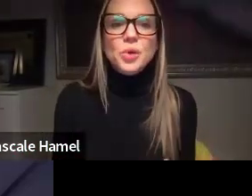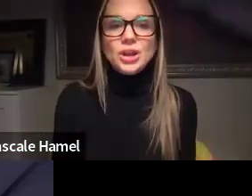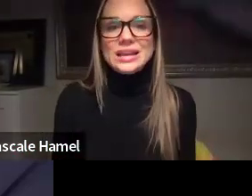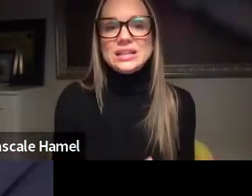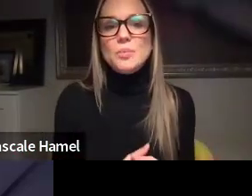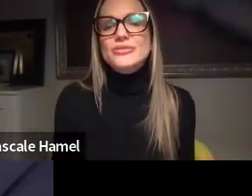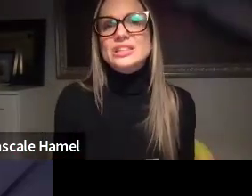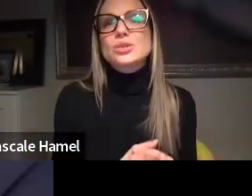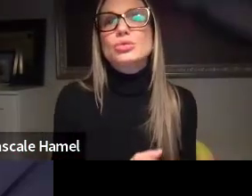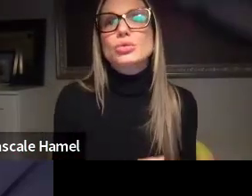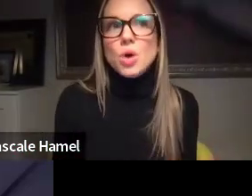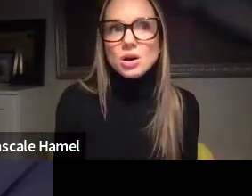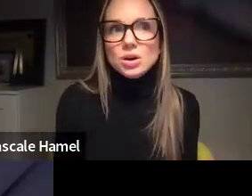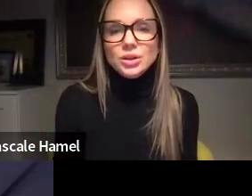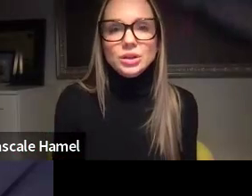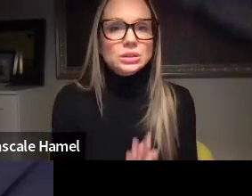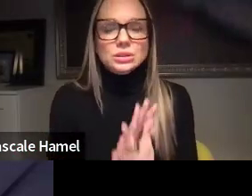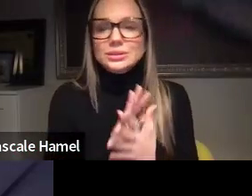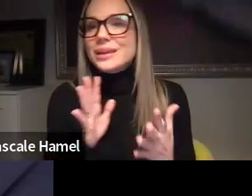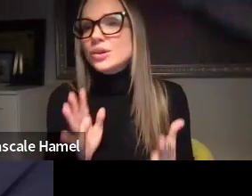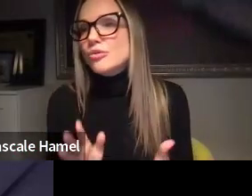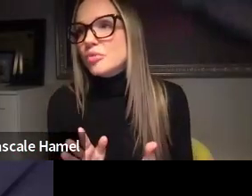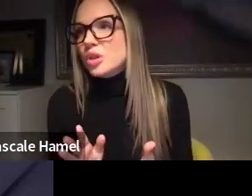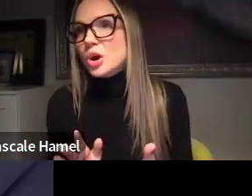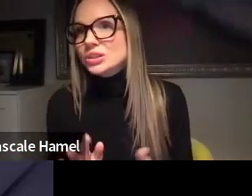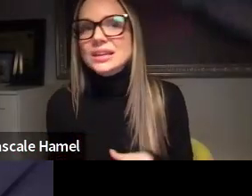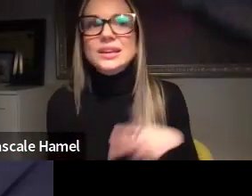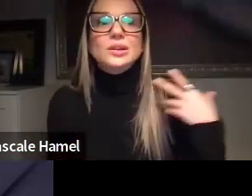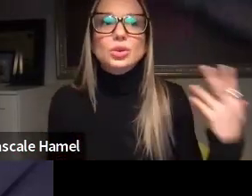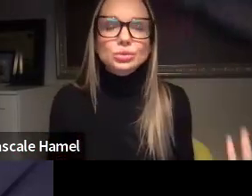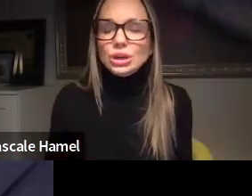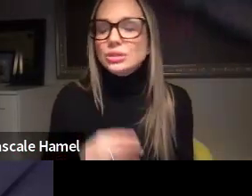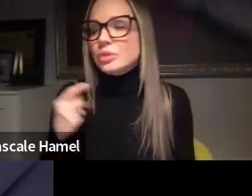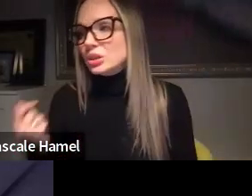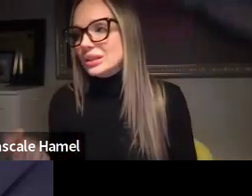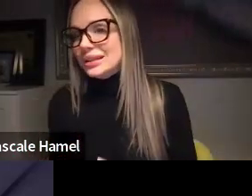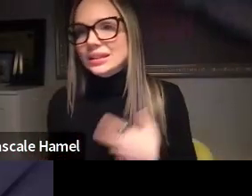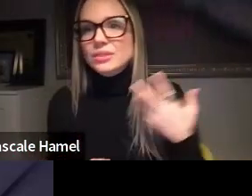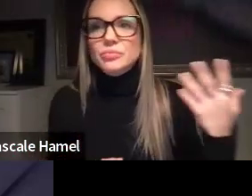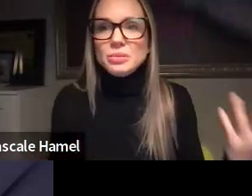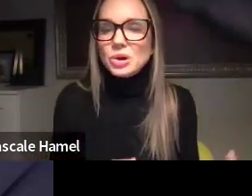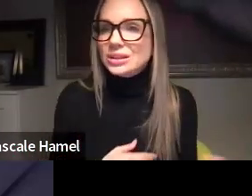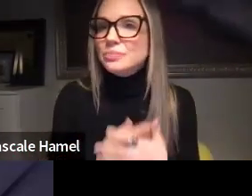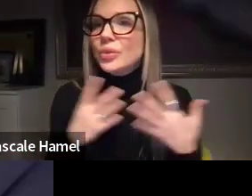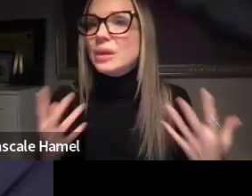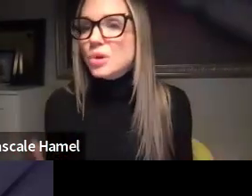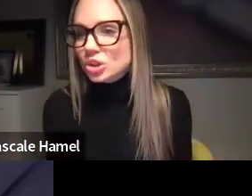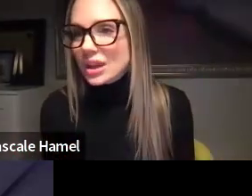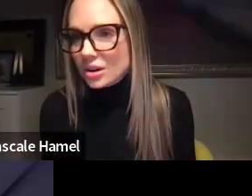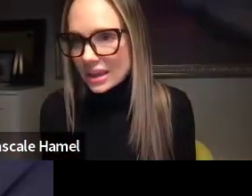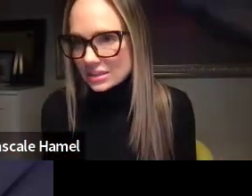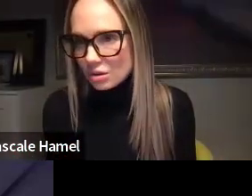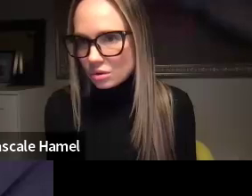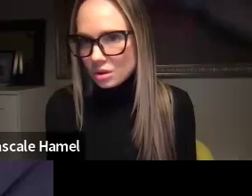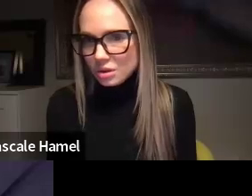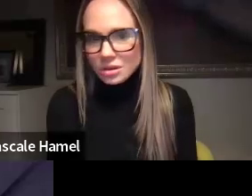Donc, si vous prenez, exemple, un veston noir, bien là, vous pouvez le porter l'automne, vous pouvez le porter l'été, vous pouvez le porter pour